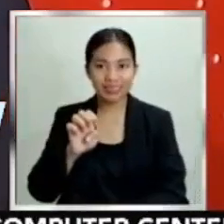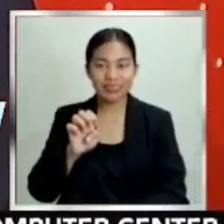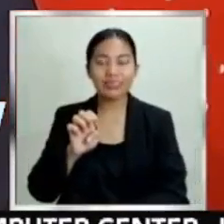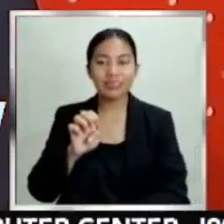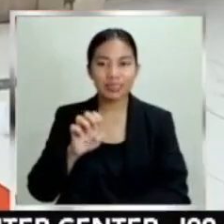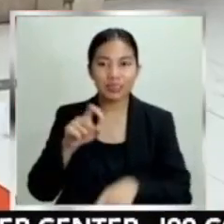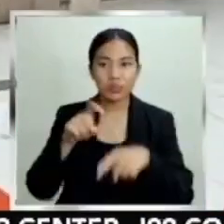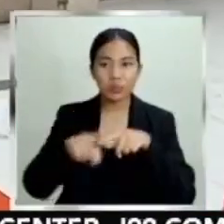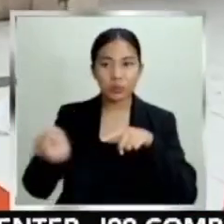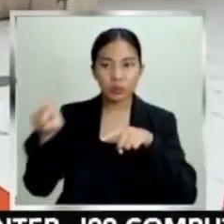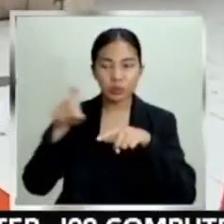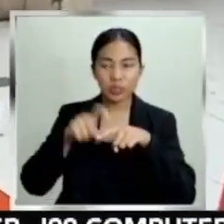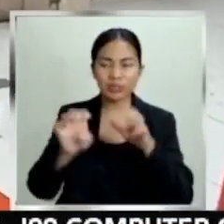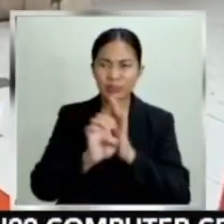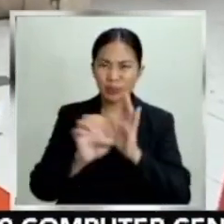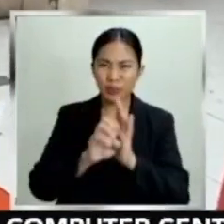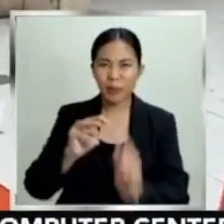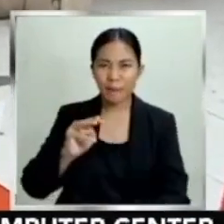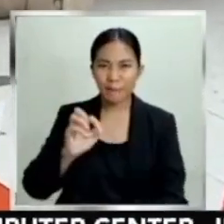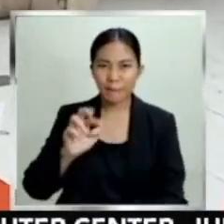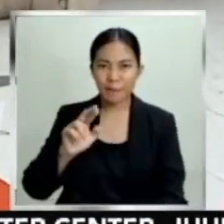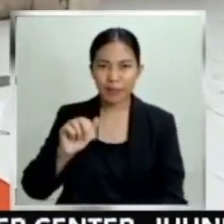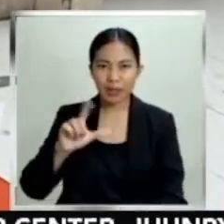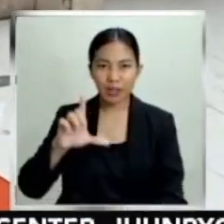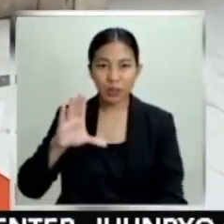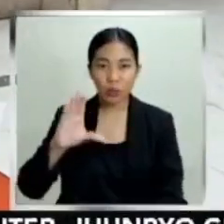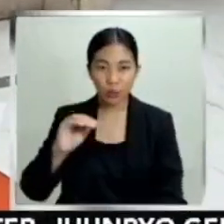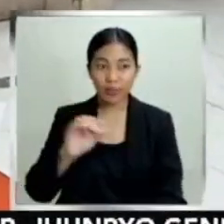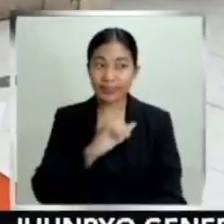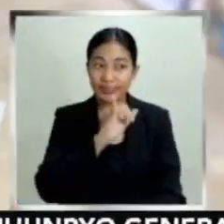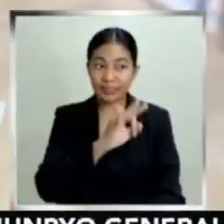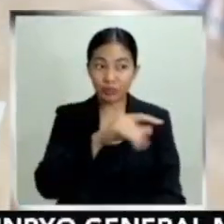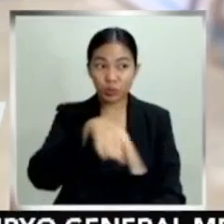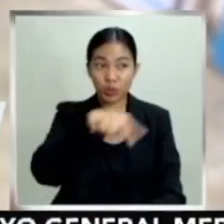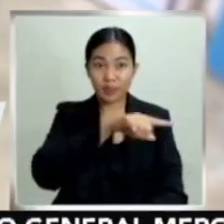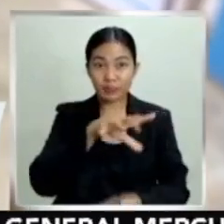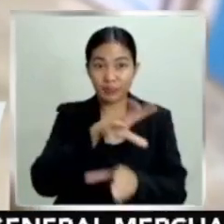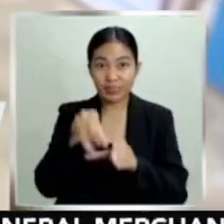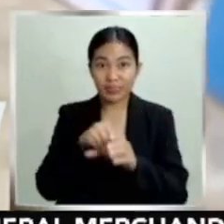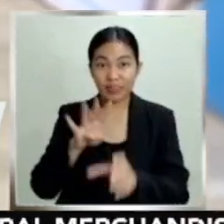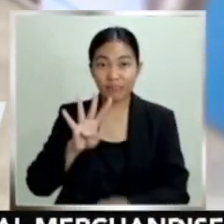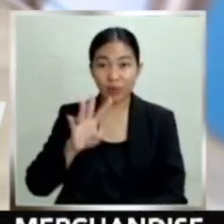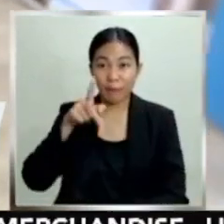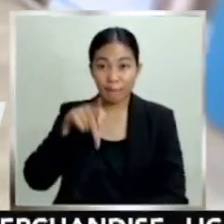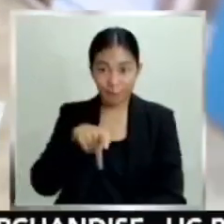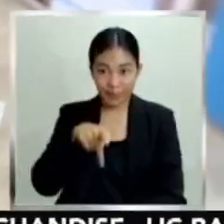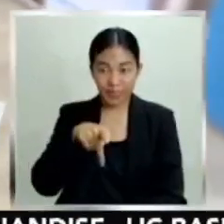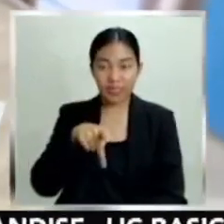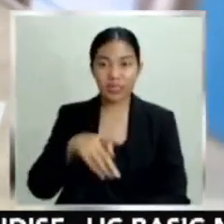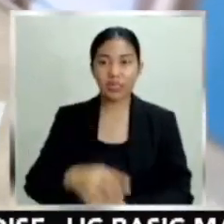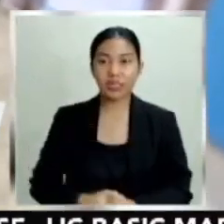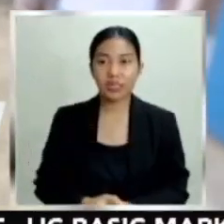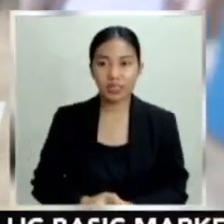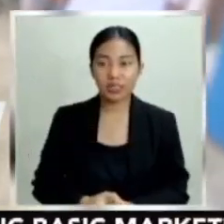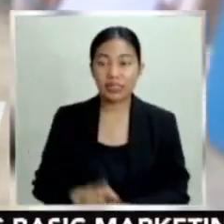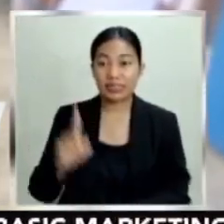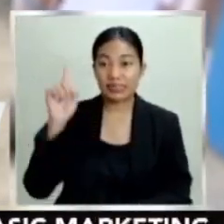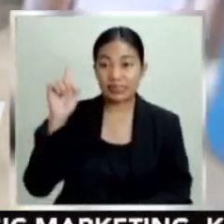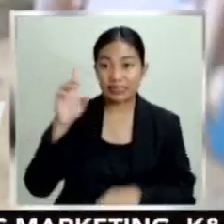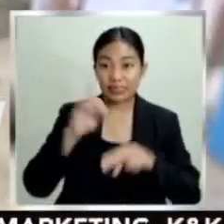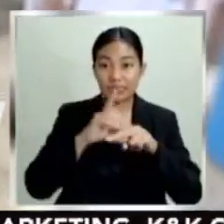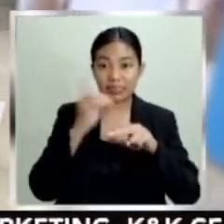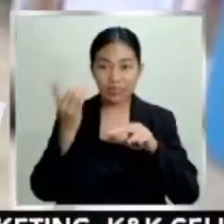Meralco, ang 4-piece beneficiary na kumukonsumo ng 20 kWh pababa sa isang buwan, 100% ang discount sa generation